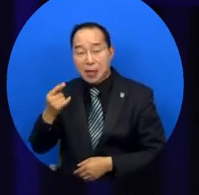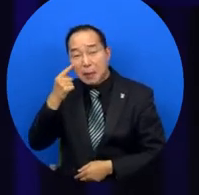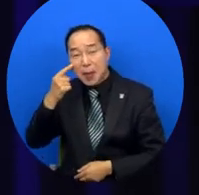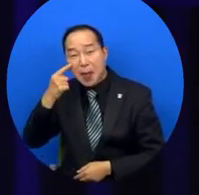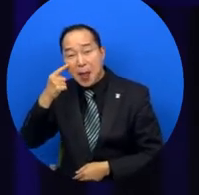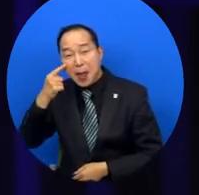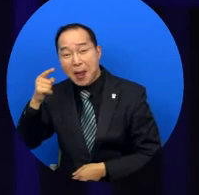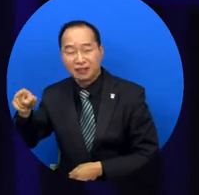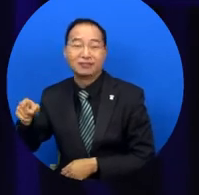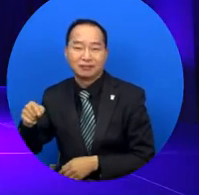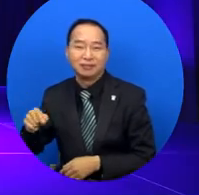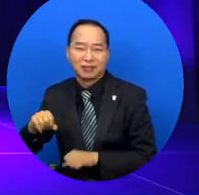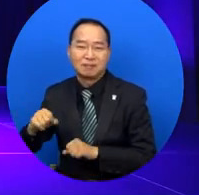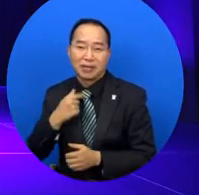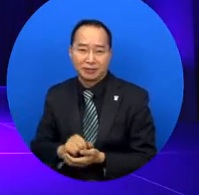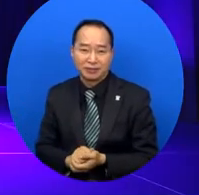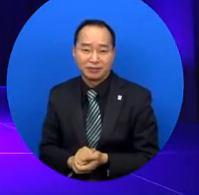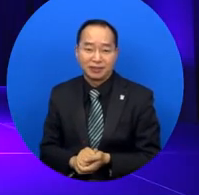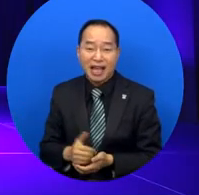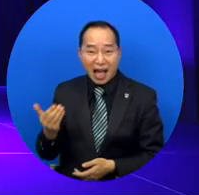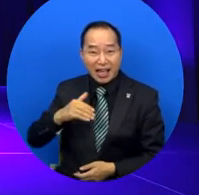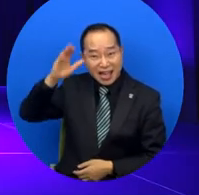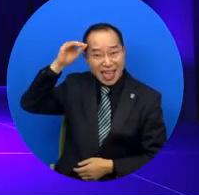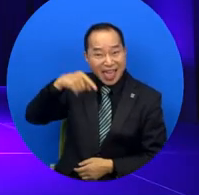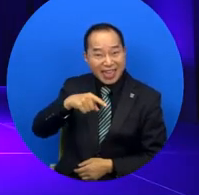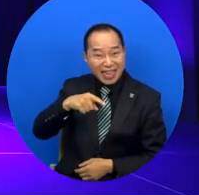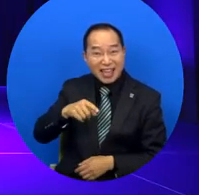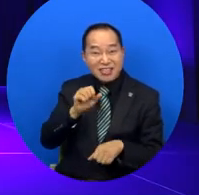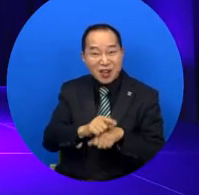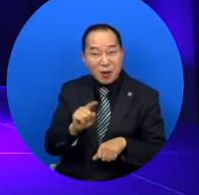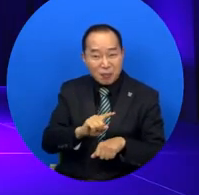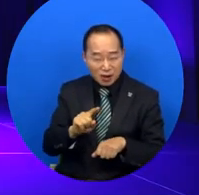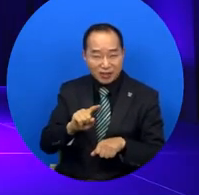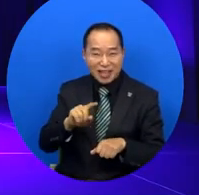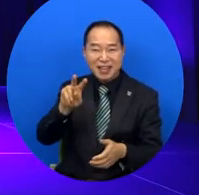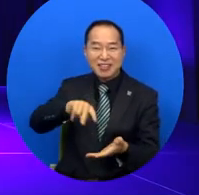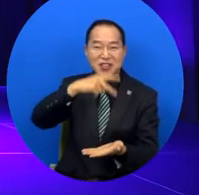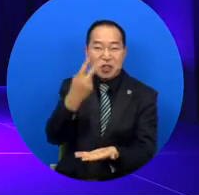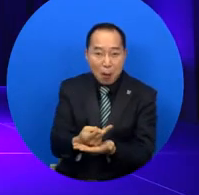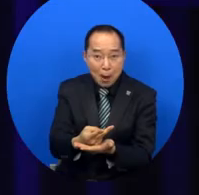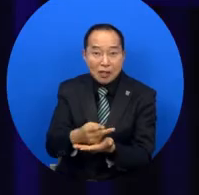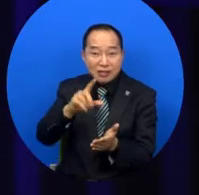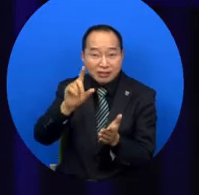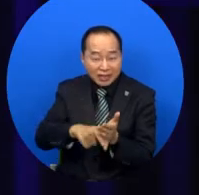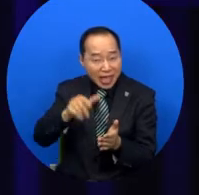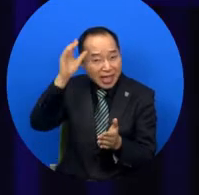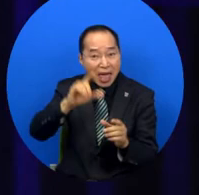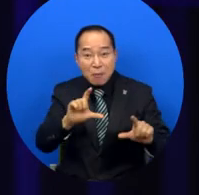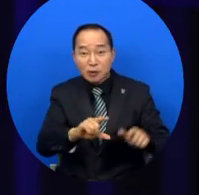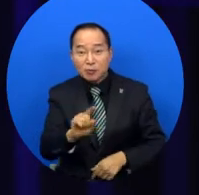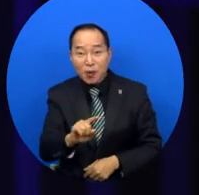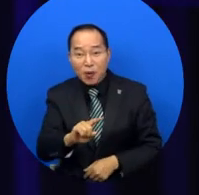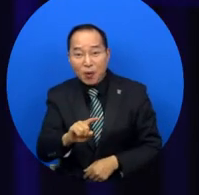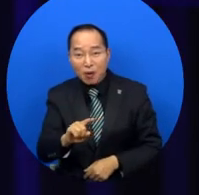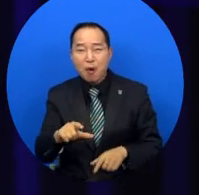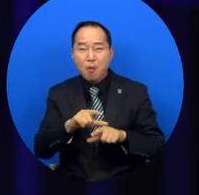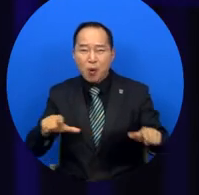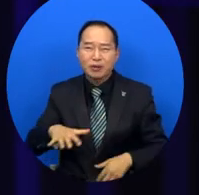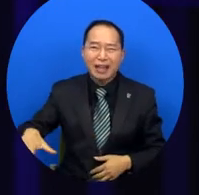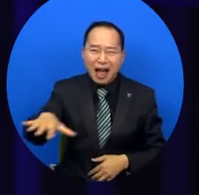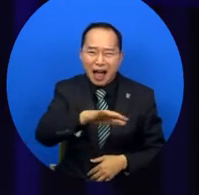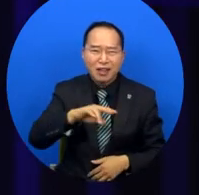이런 마음으로 가면 되는 거예요. 또 이 핏불 성격에 또 어떤 게 있냐면 다른 두 번째 중요한 거는 넘어졌을 때의